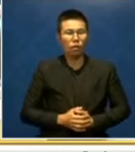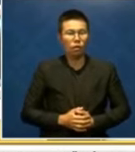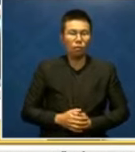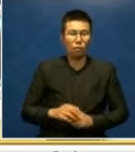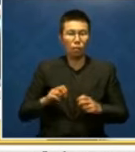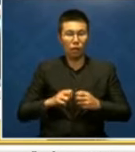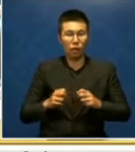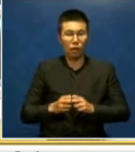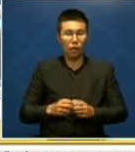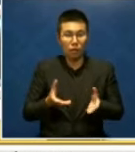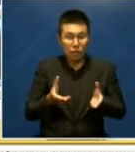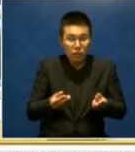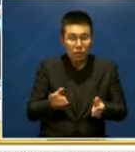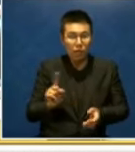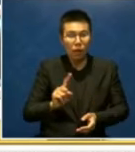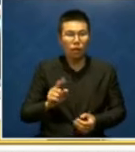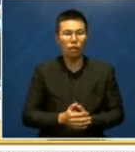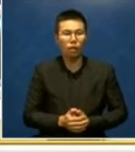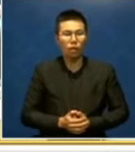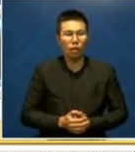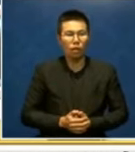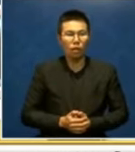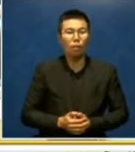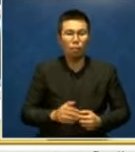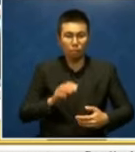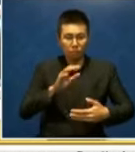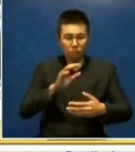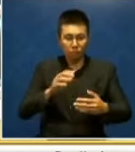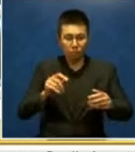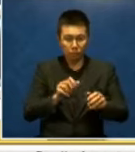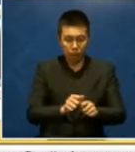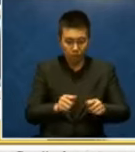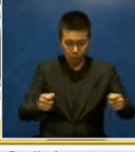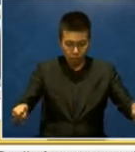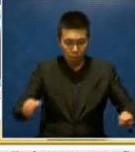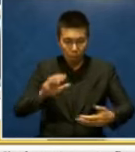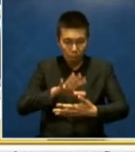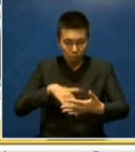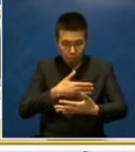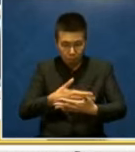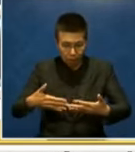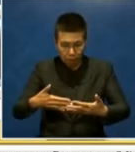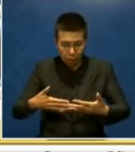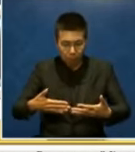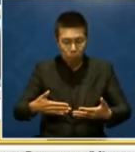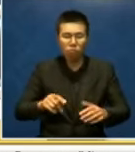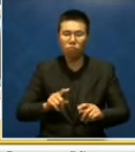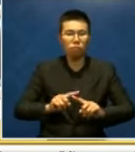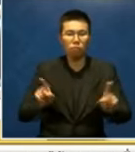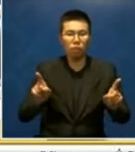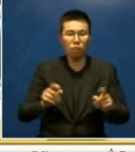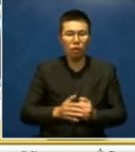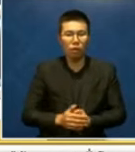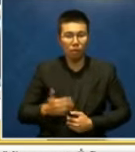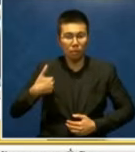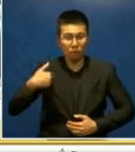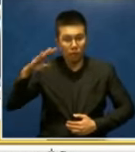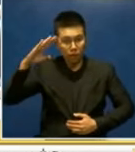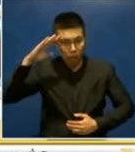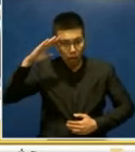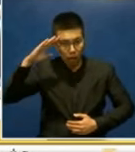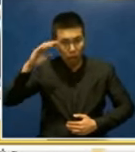ที่ดินคือการใช้แผนที่ที่คนละสัดส่วนกันทหารใช้สัดส่วน